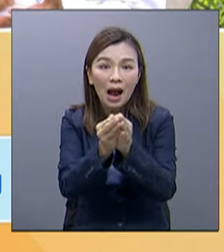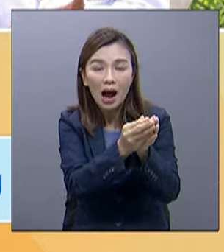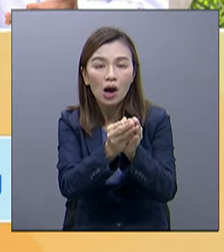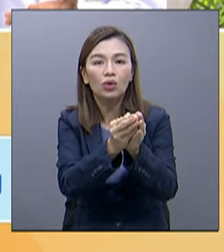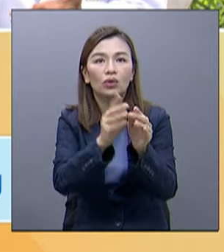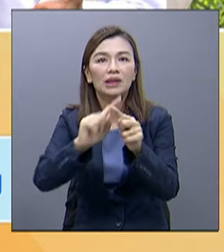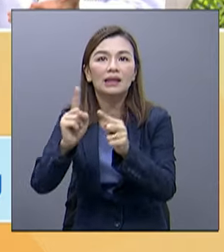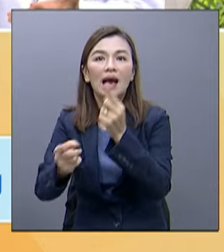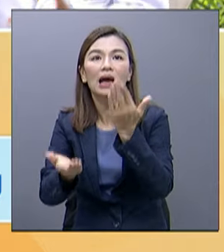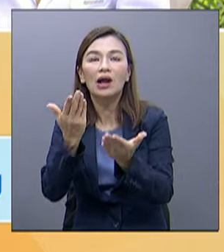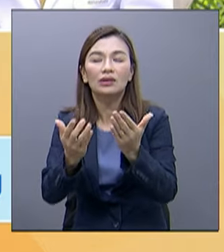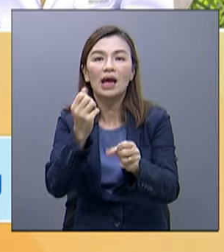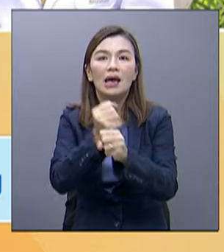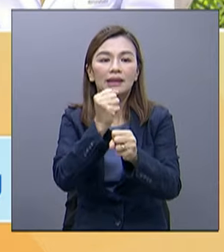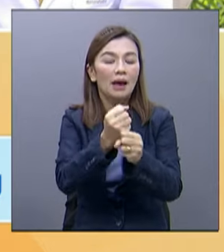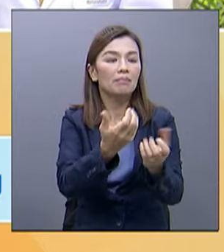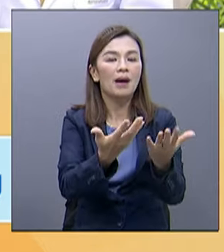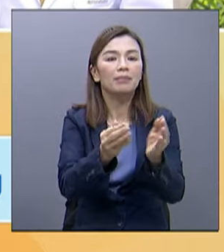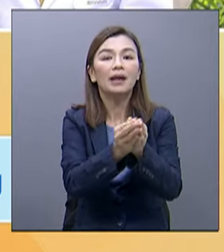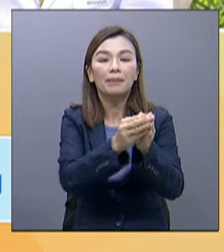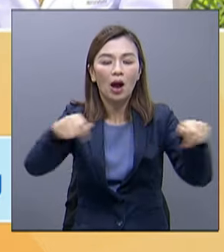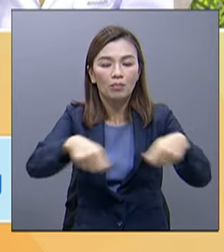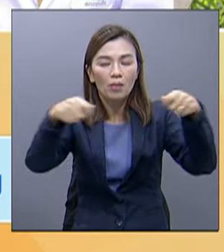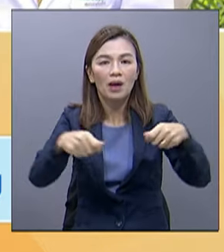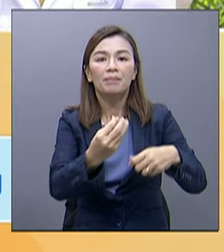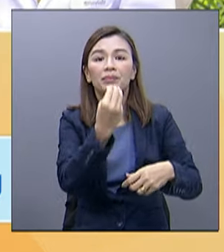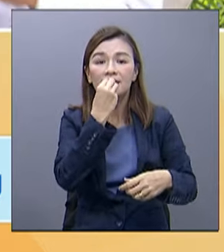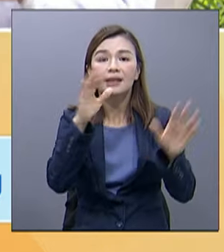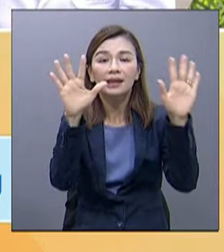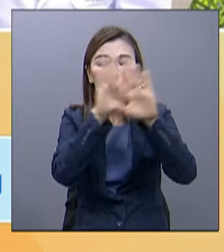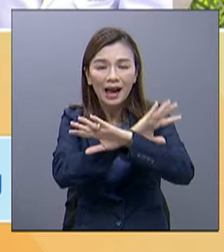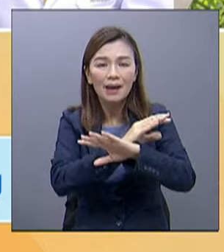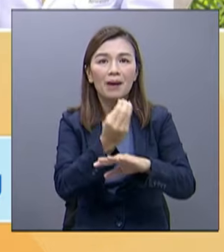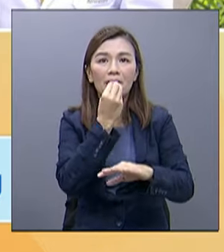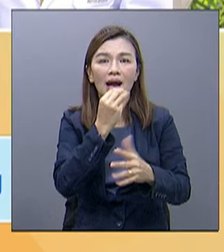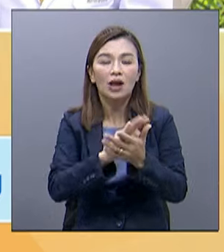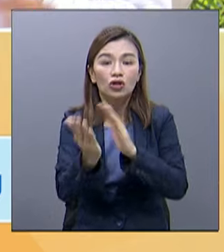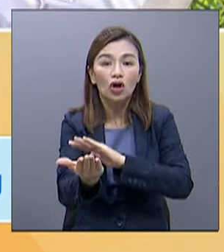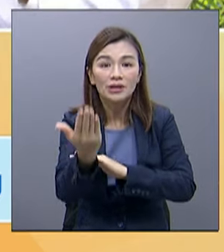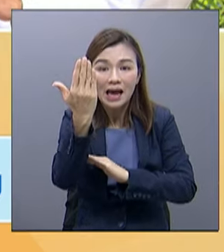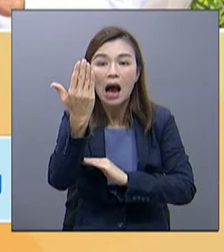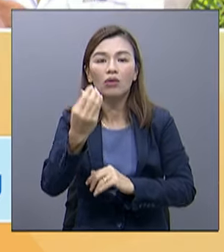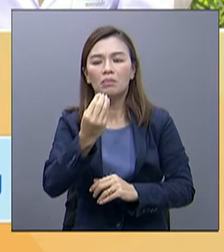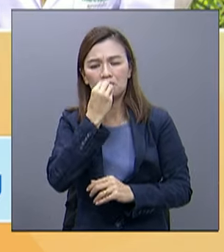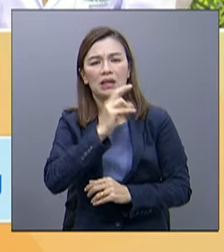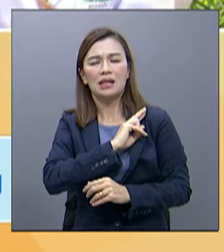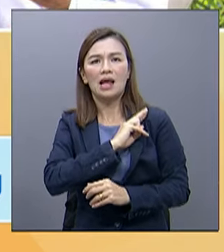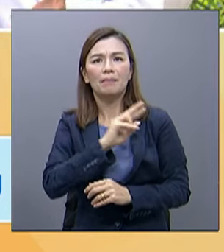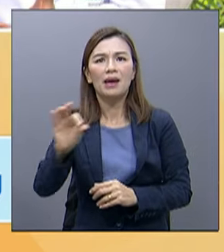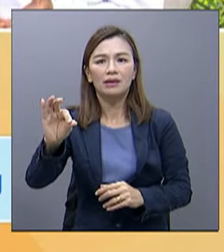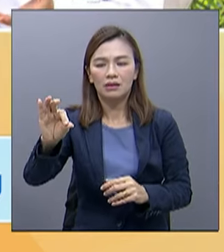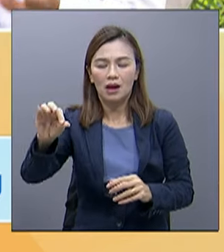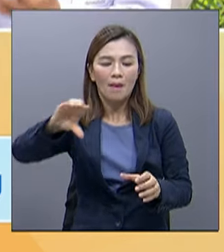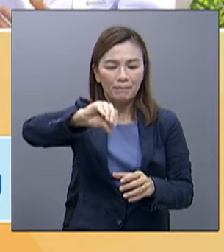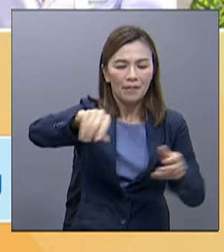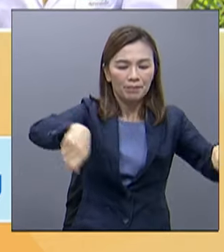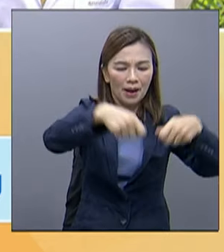ทำหมูแดงนะครับอย่างเงี้ยก็กินเป็นอาหารผมก็มีตู้เย็นตอนเช้าผมก็หยิบมาตงนี้เป็นเม็ดๆเรามาหุงกับ